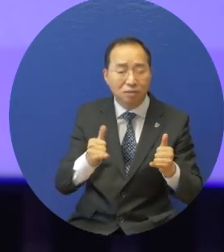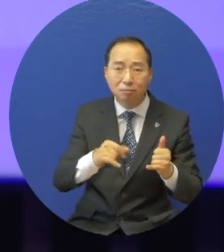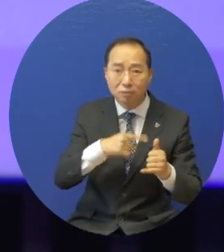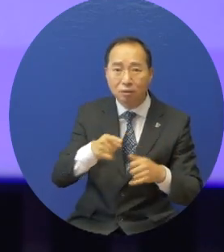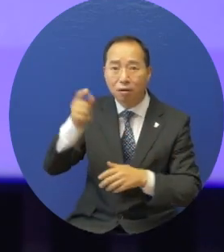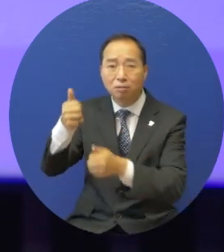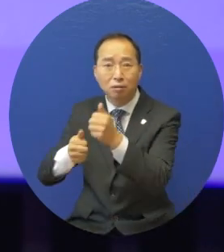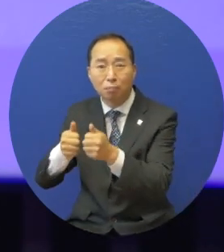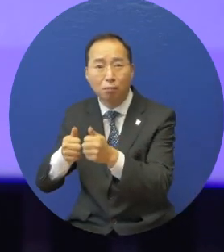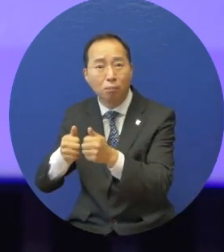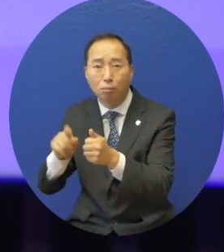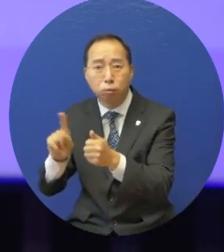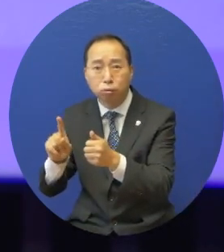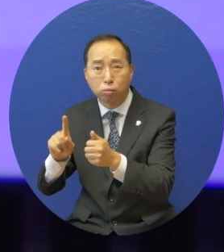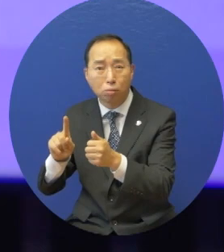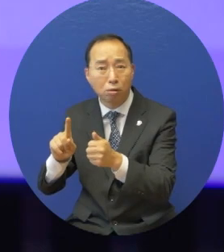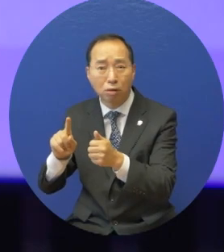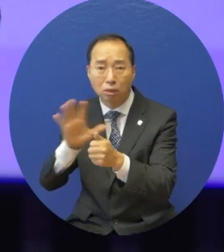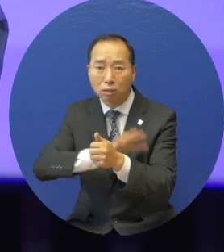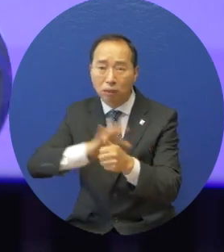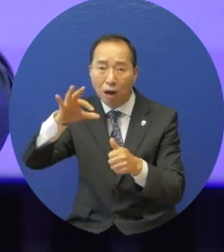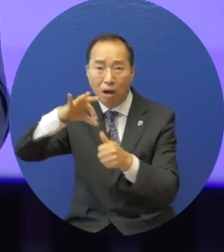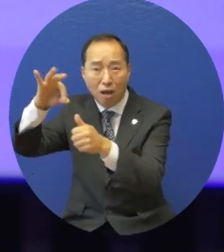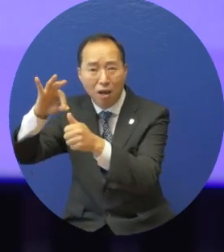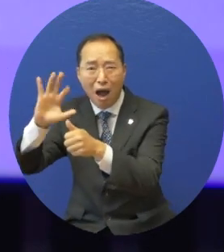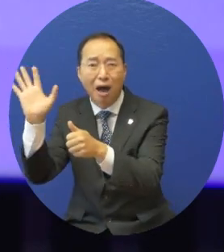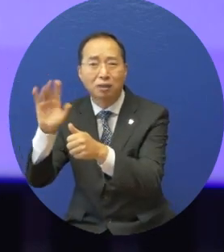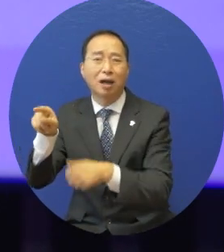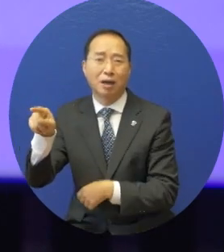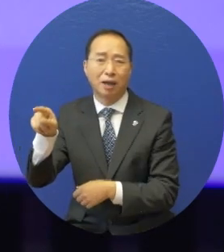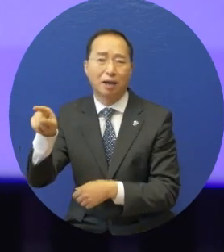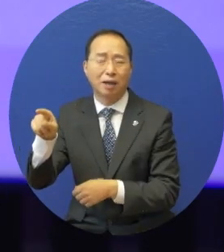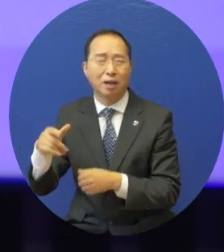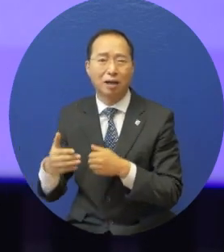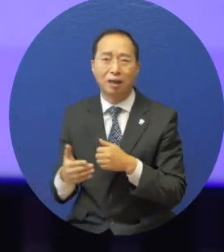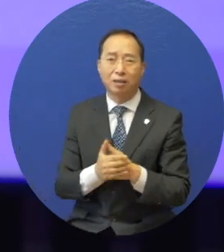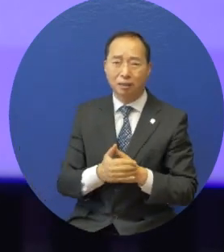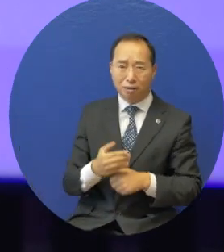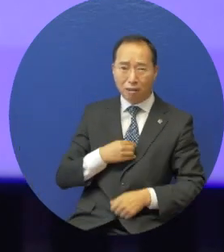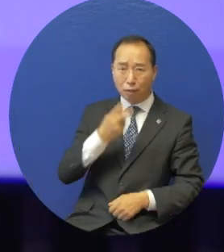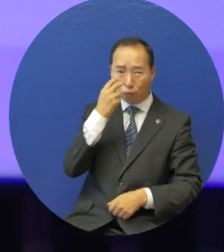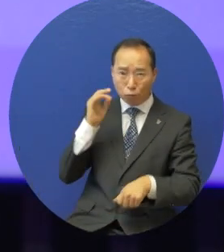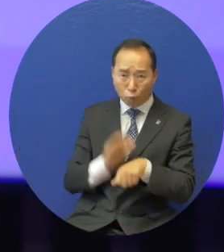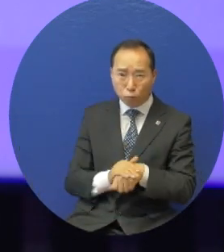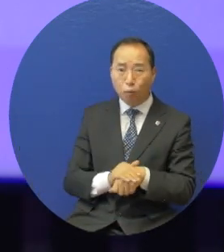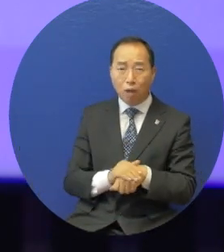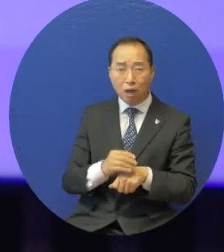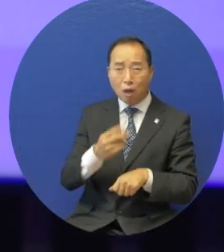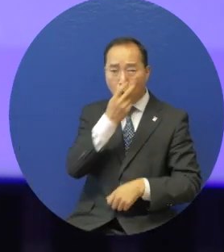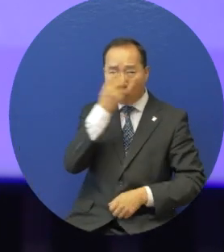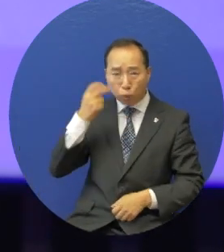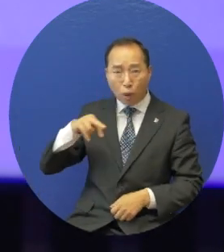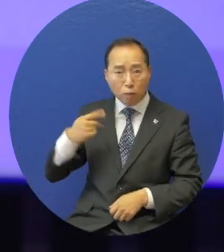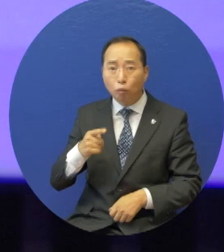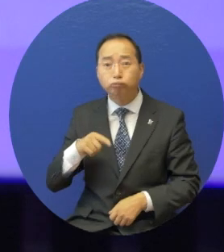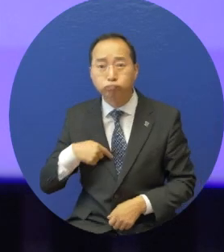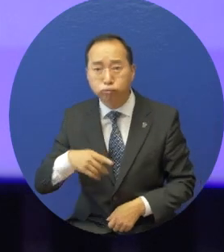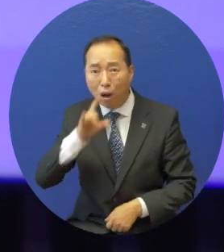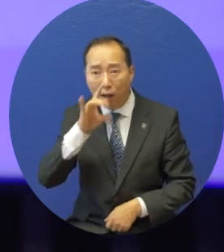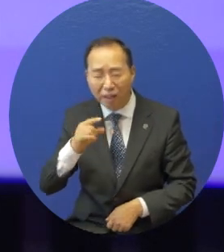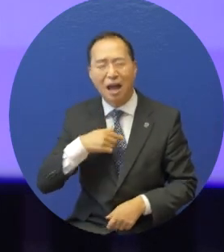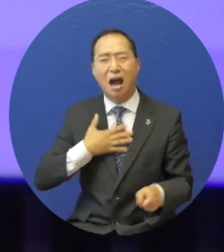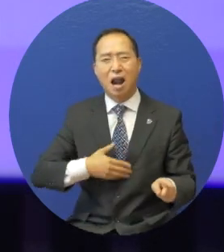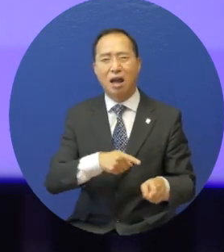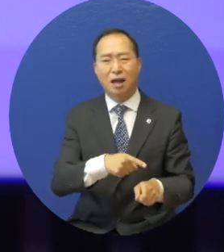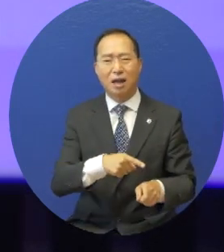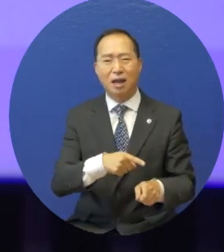이 지식, 이 능력을 쓸 수 있게 장을 마련해 주지 못했다라고 하는 이런 진짜 안타까운 현실이죠. 그래서